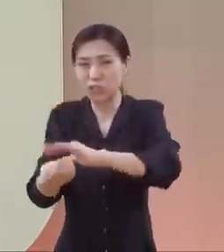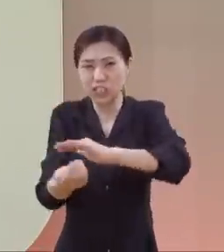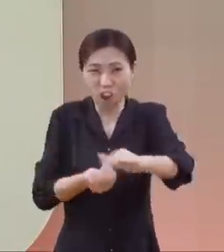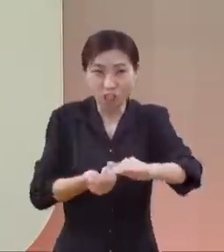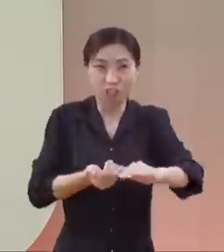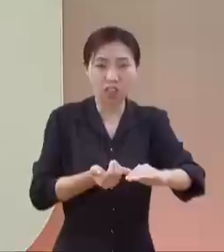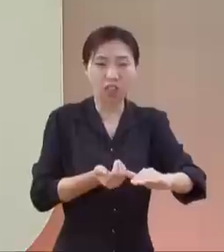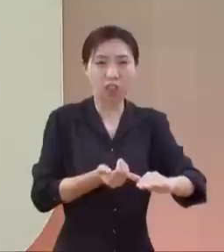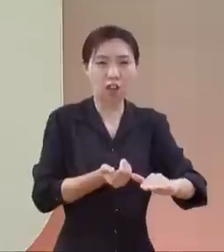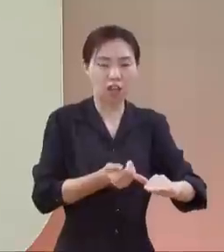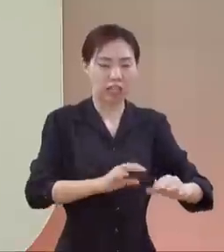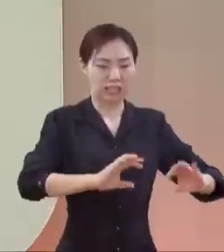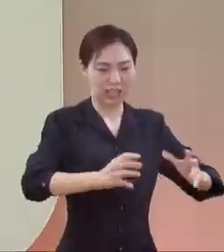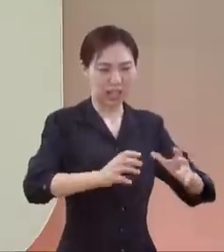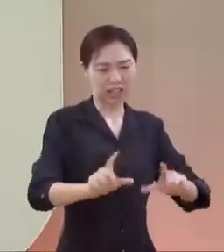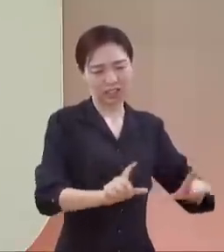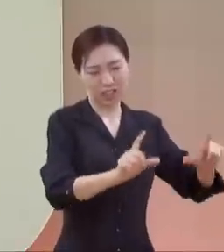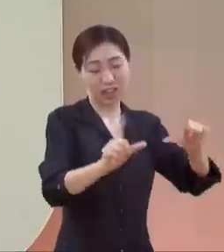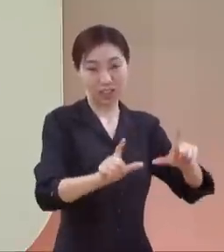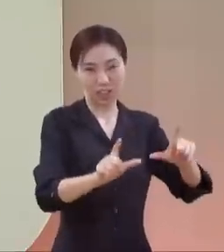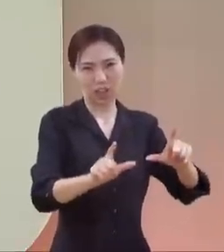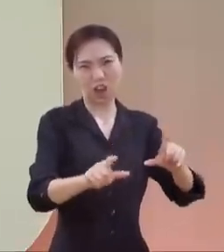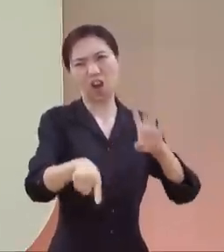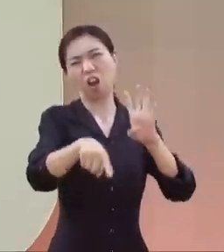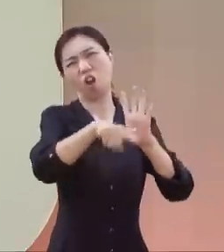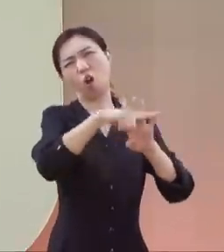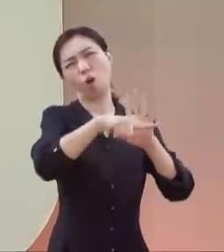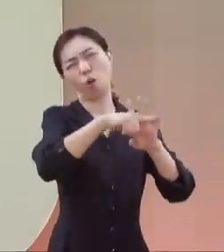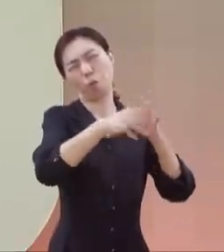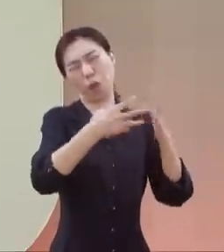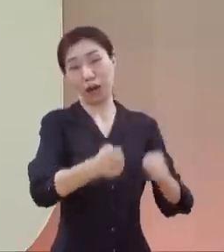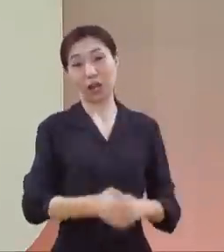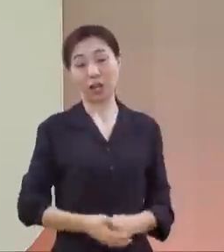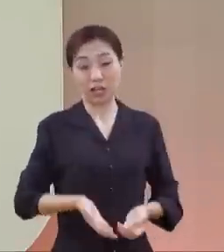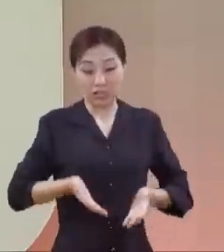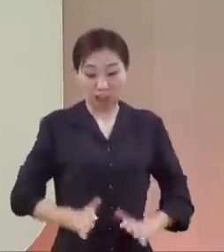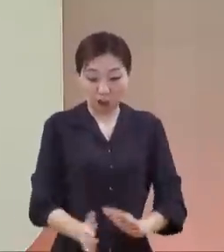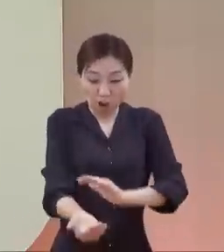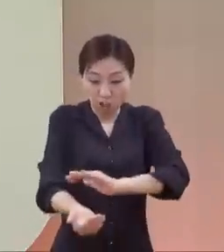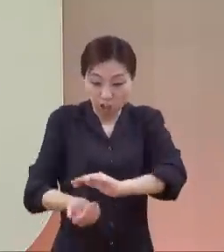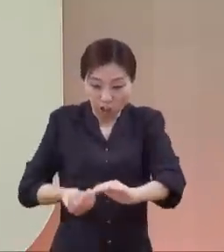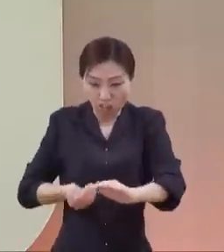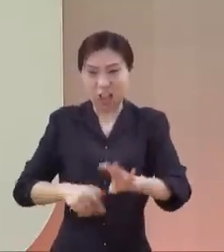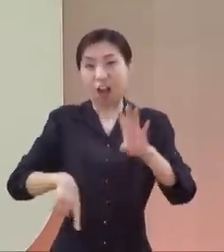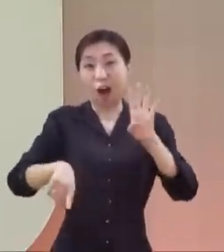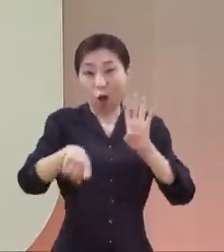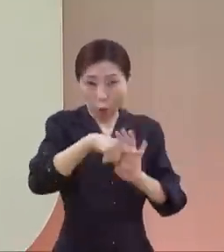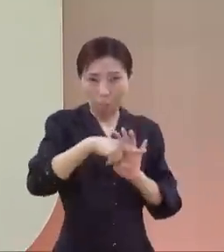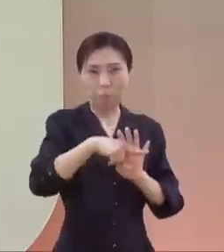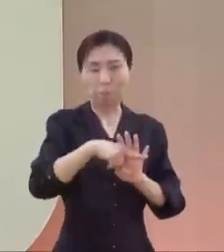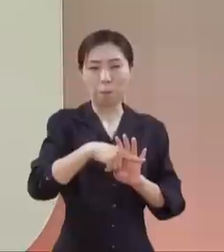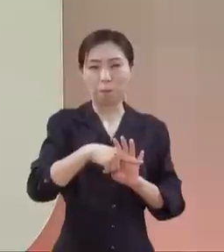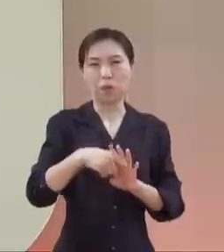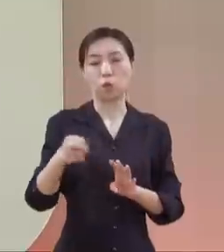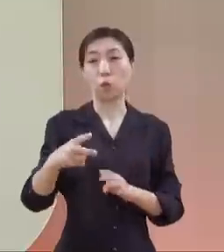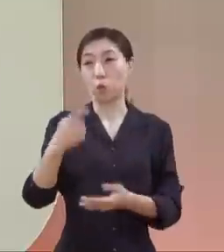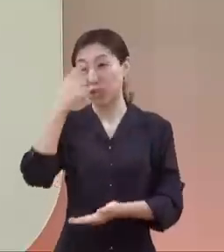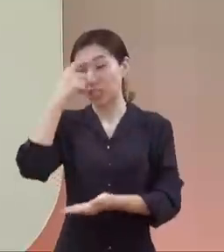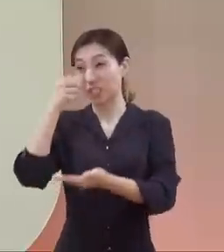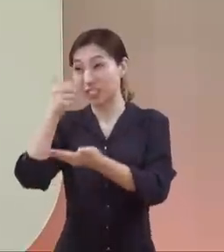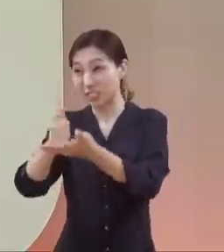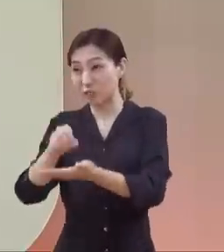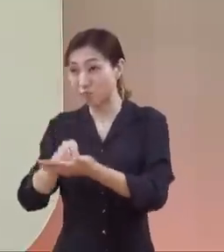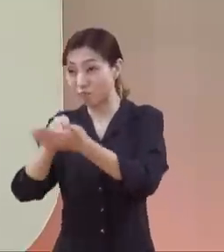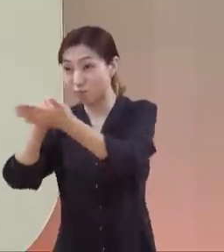거 아니에요 물론 과거 전생에서부터 지었던 업장 업보까지 생각한다면 저 수미산보다도 높겠죠